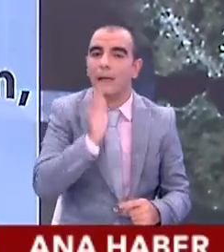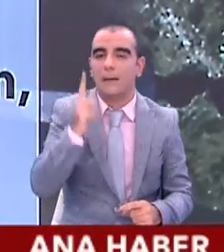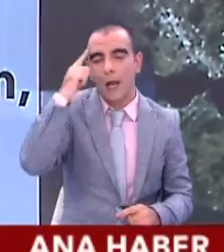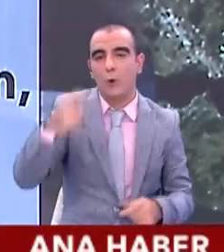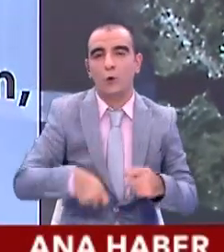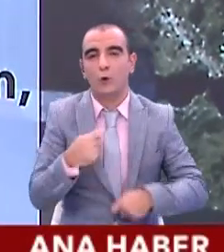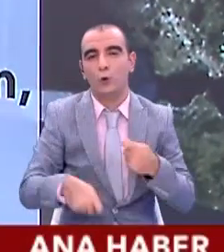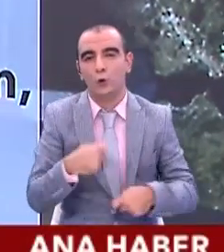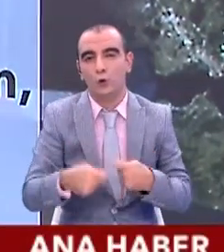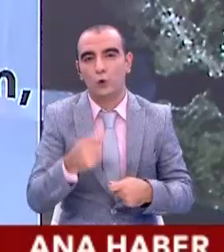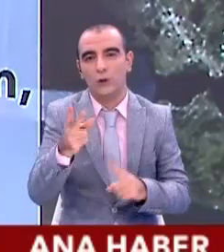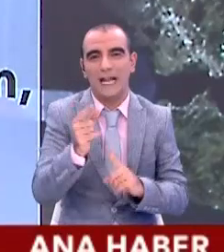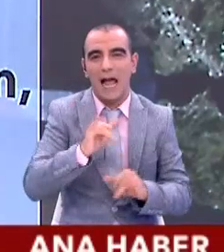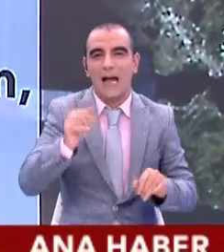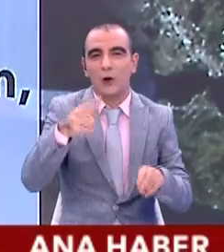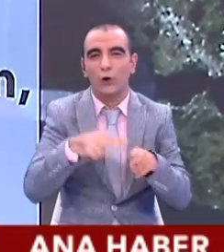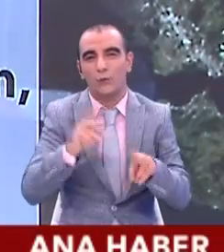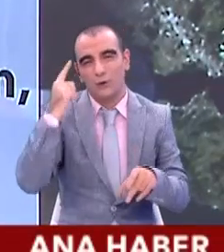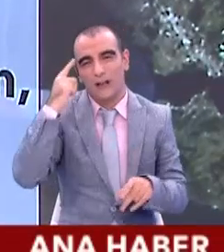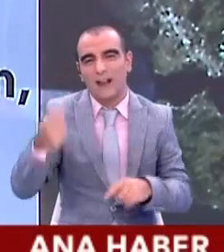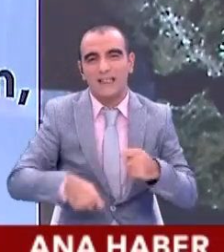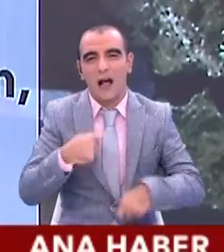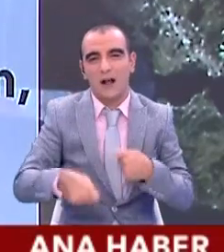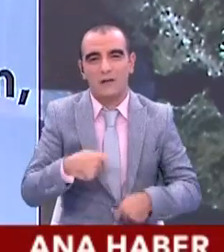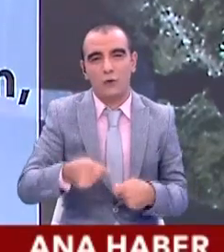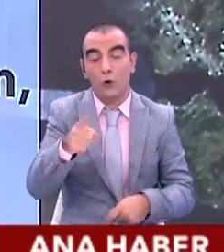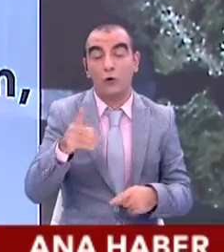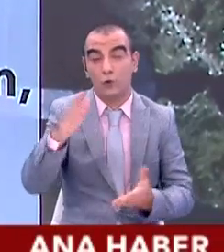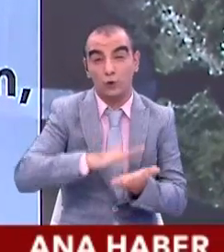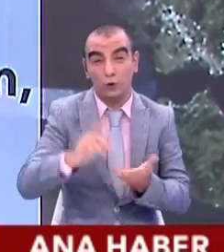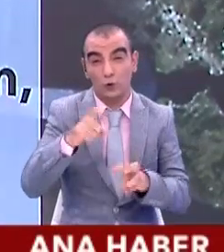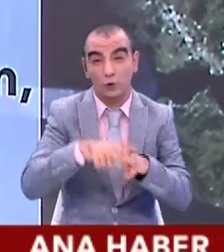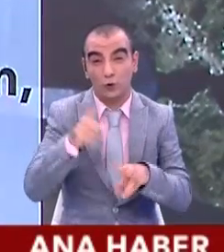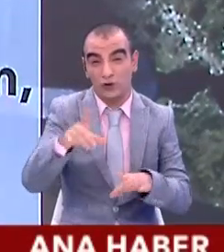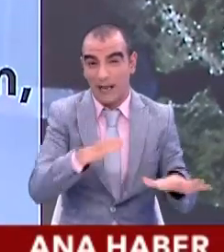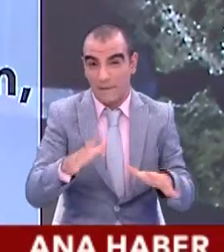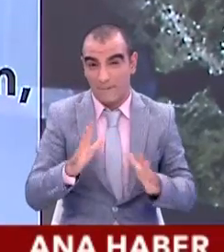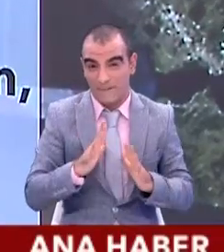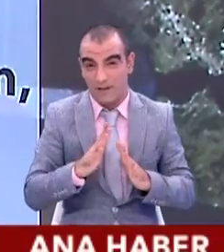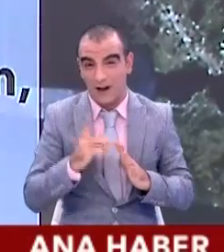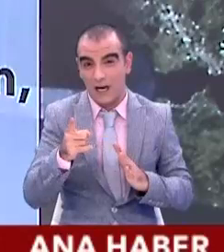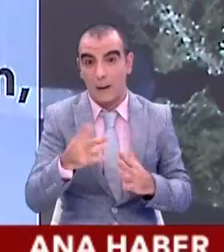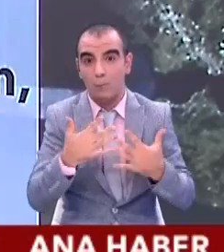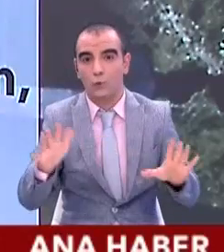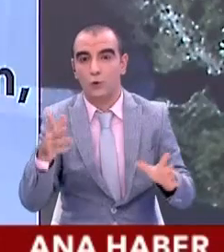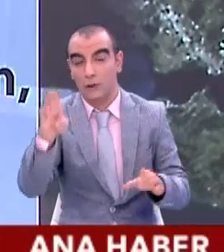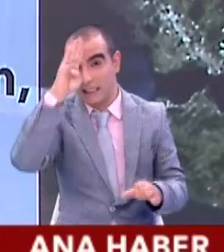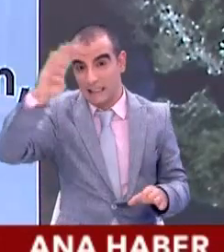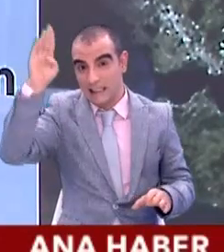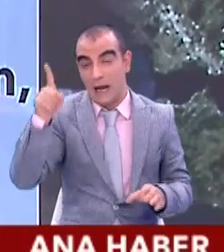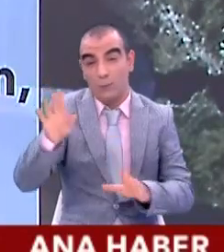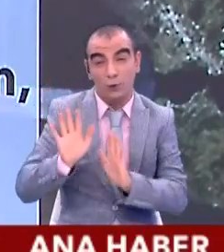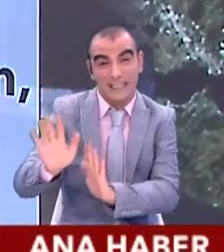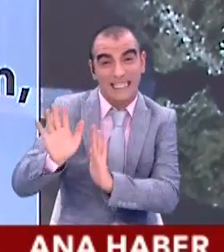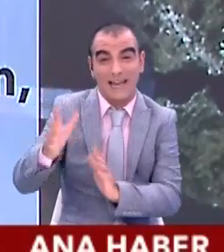uyduruyor İşkembeyi Kübra'dan sallıyor bu Düzce depremi var ya büyük İstanbul depremini tetikler faylar birbirini